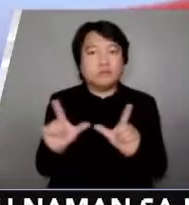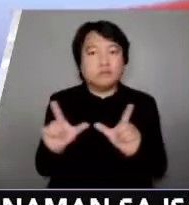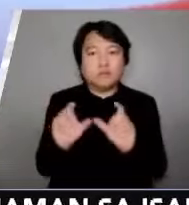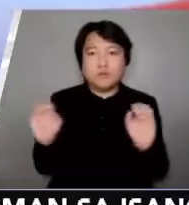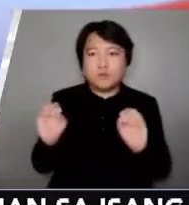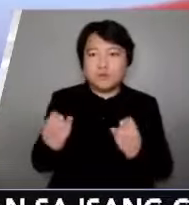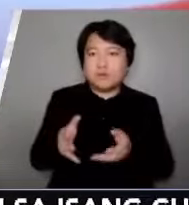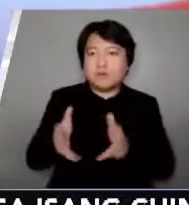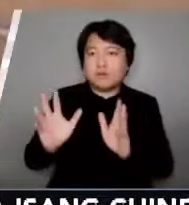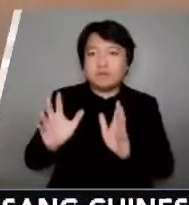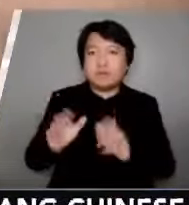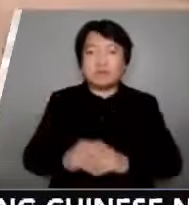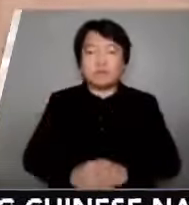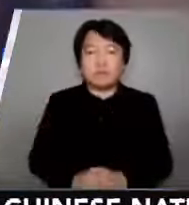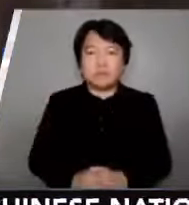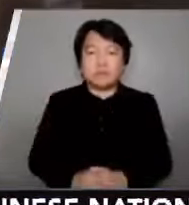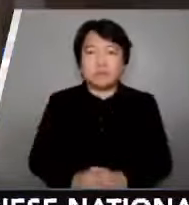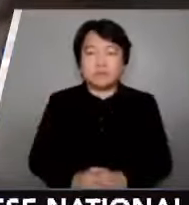Jamie